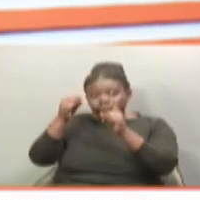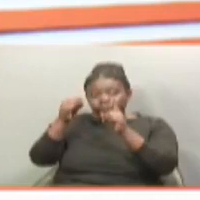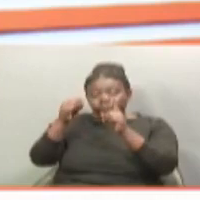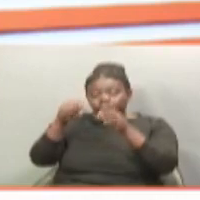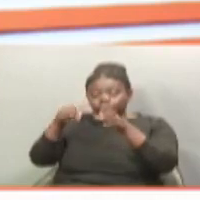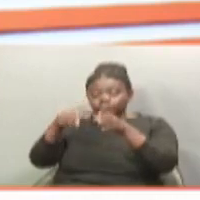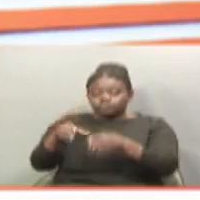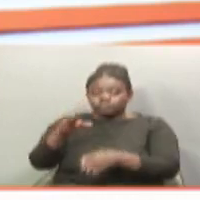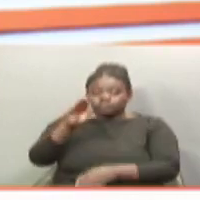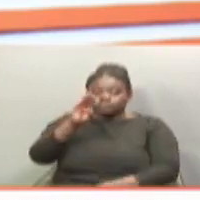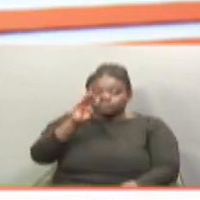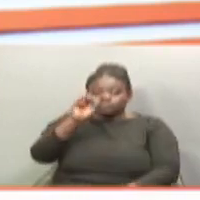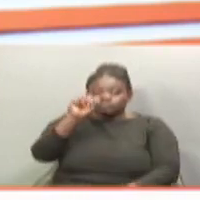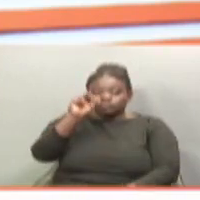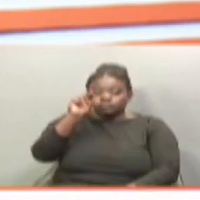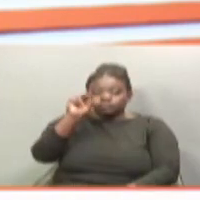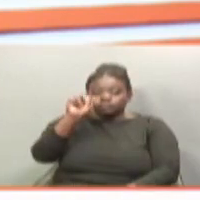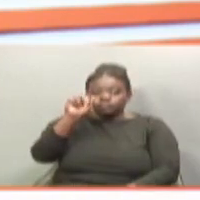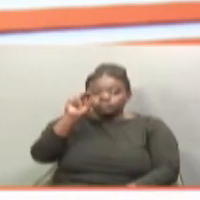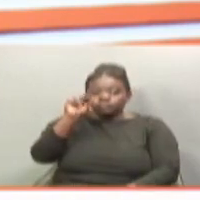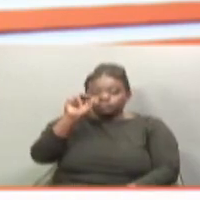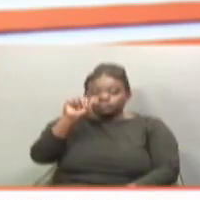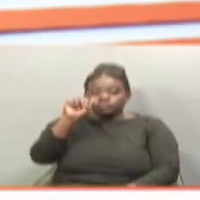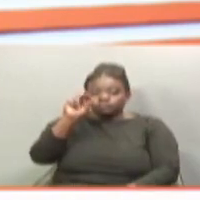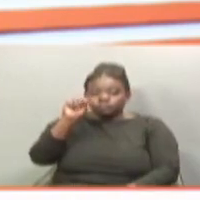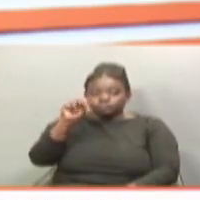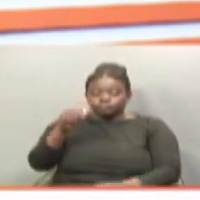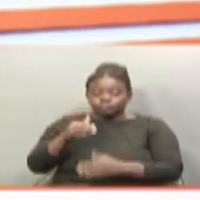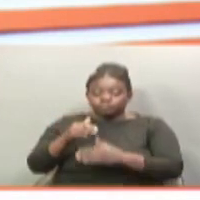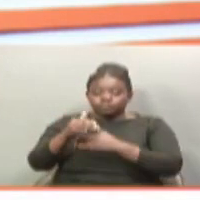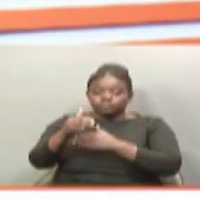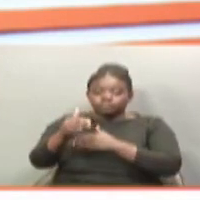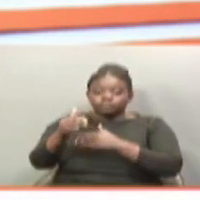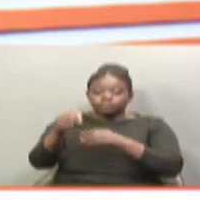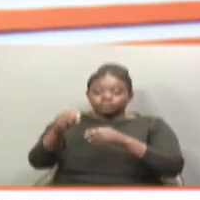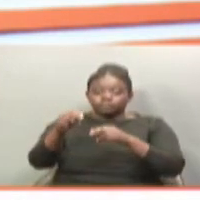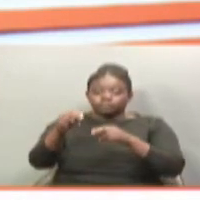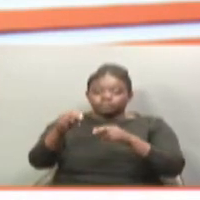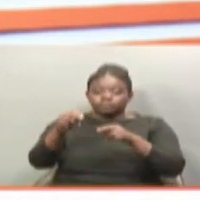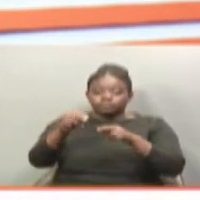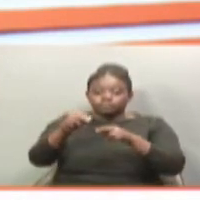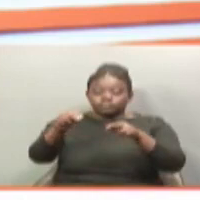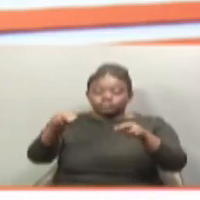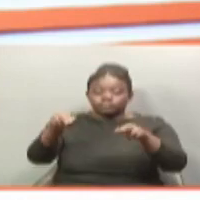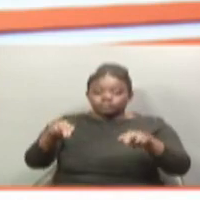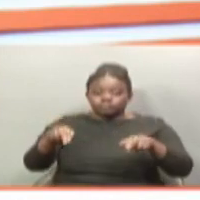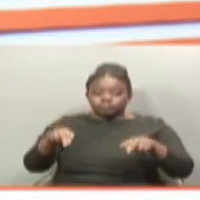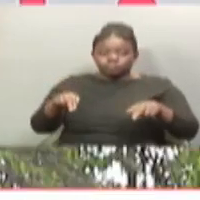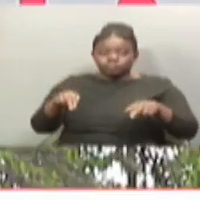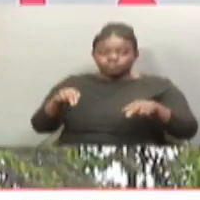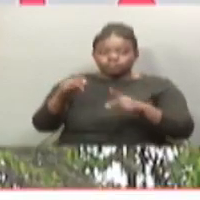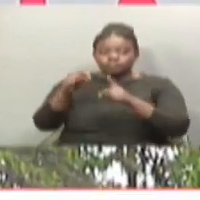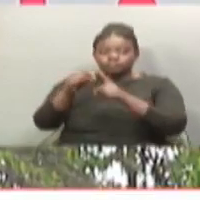babadde batikkirwa okugenda mu kibiina ekya P1 ku mukolo ogutakkiriziddwako bazadde.